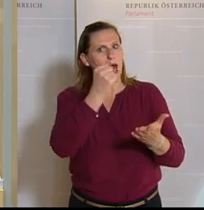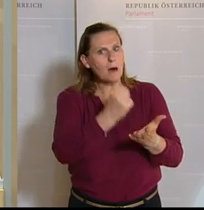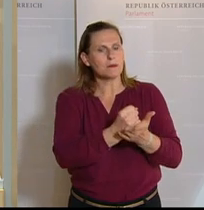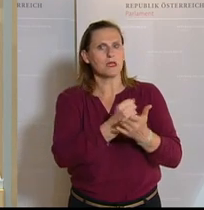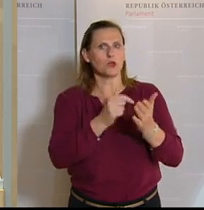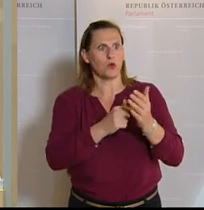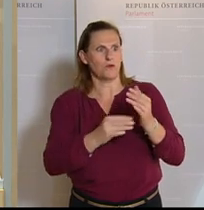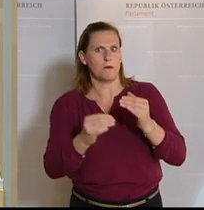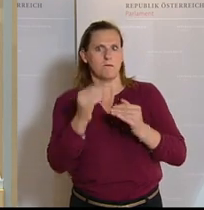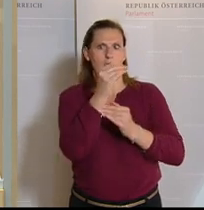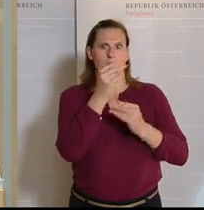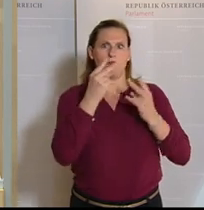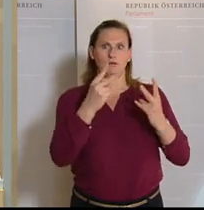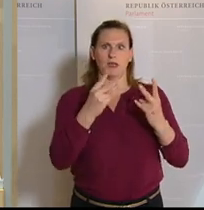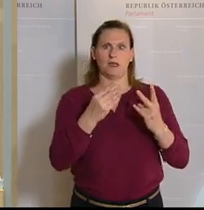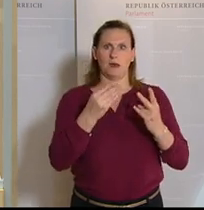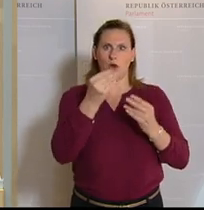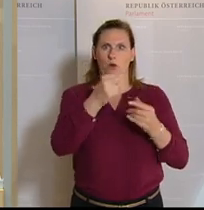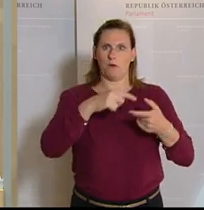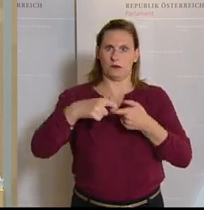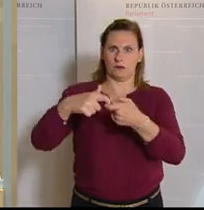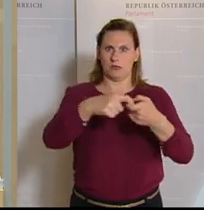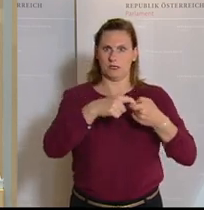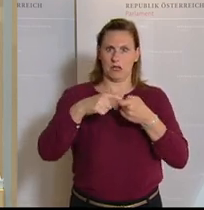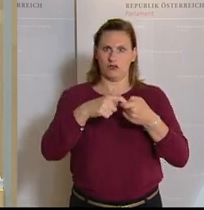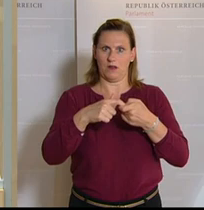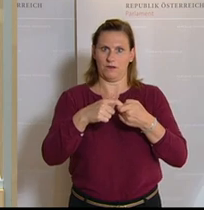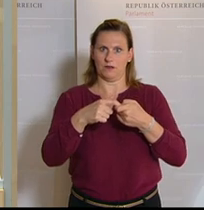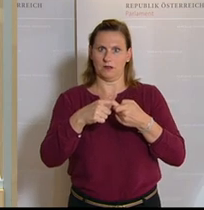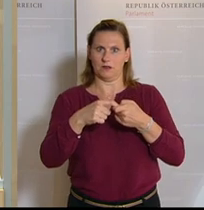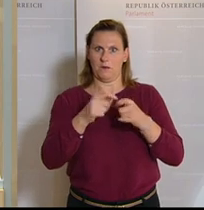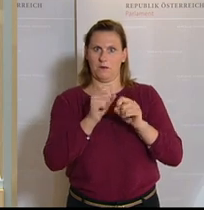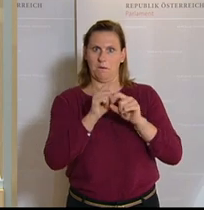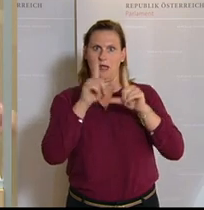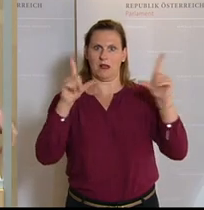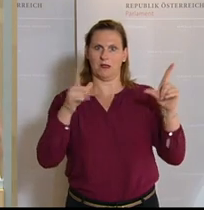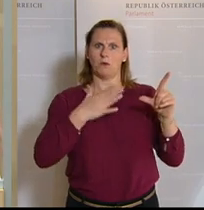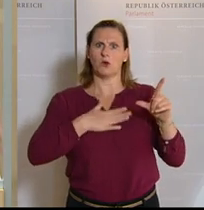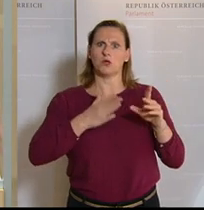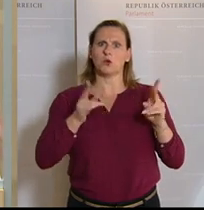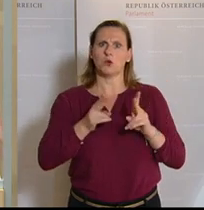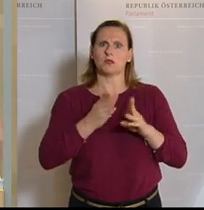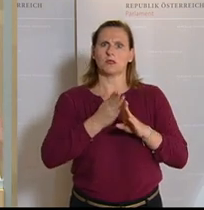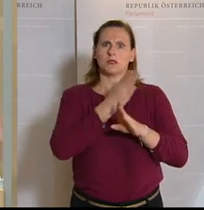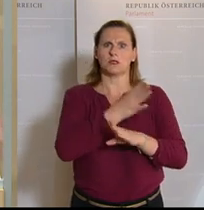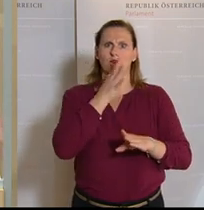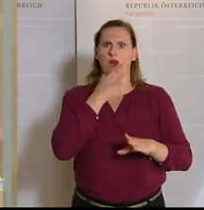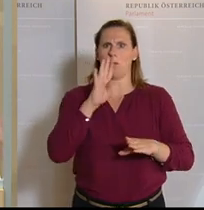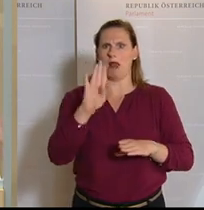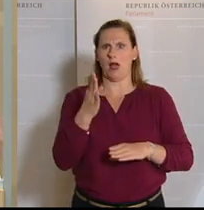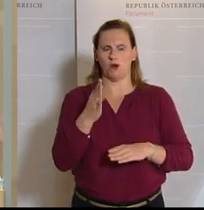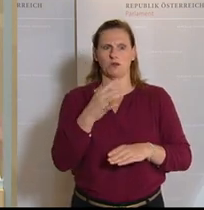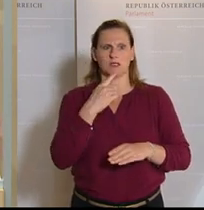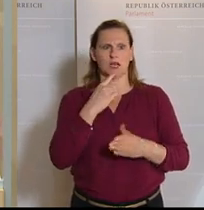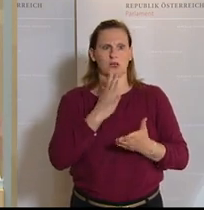haben einen noch viel höheren Stellenwert auch in unserer Gesellschaft bekommen. Und jetzt möchte ich schon noch ganz kurz auf meine Vorrednerin, auf die Belakovic-Jene weihen. Ich würde ja